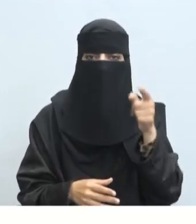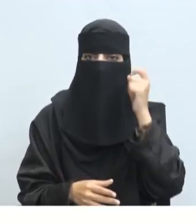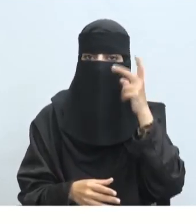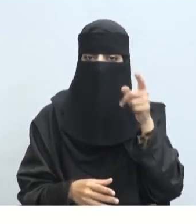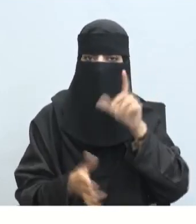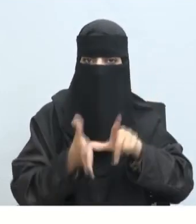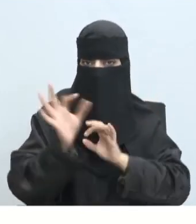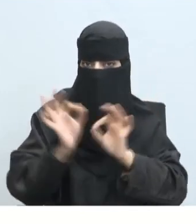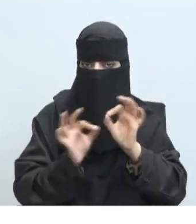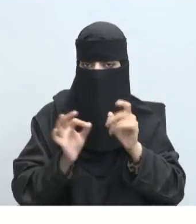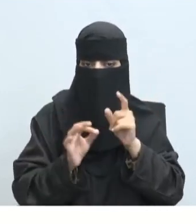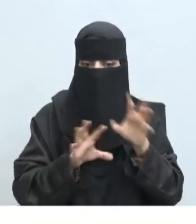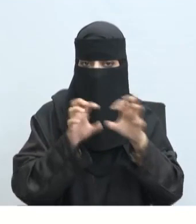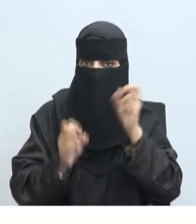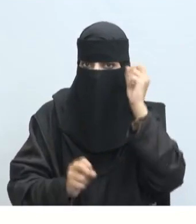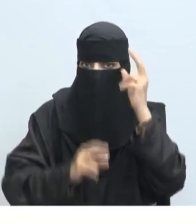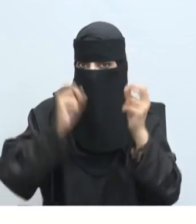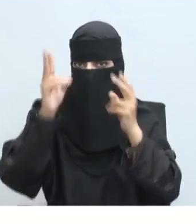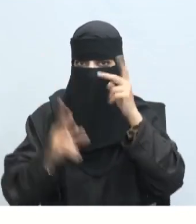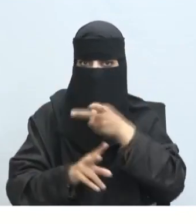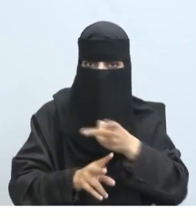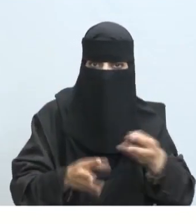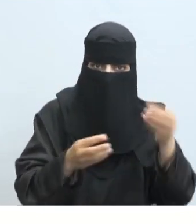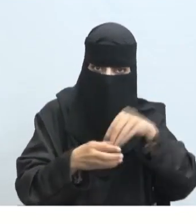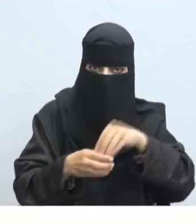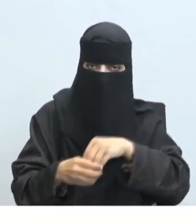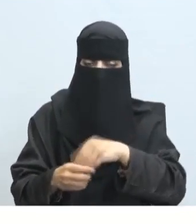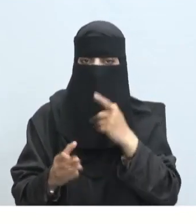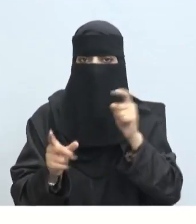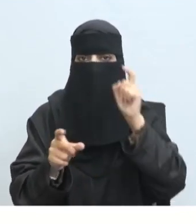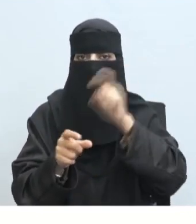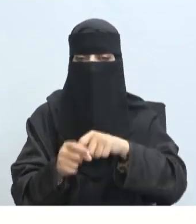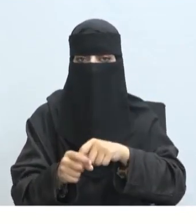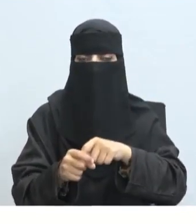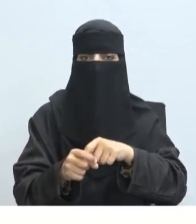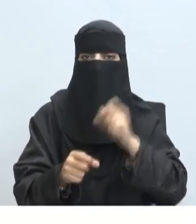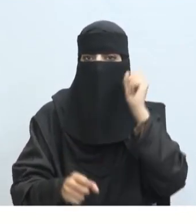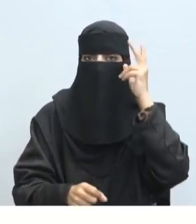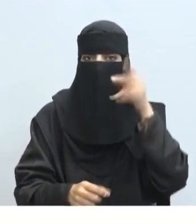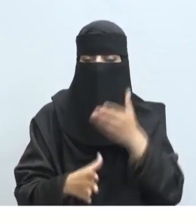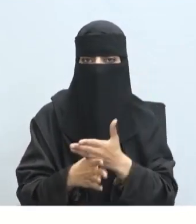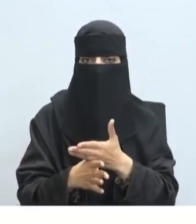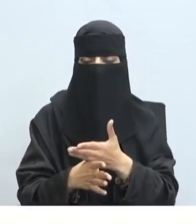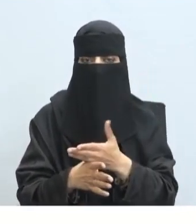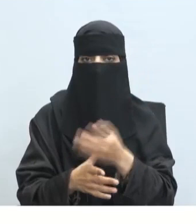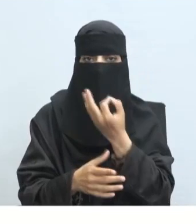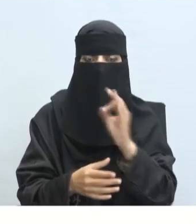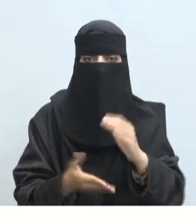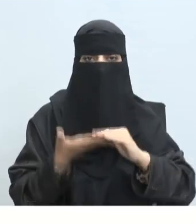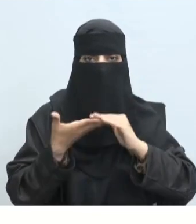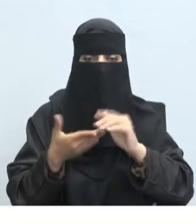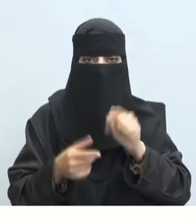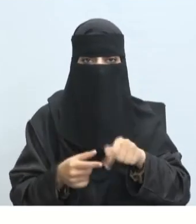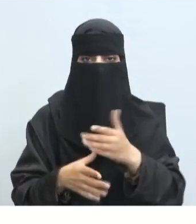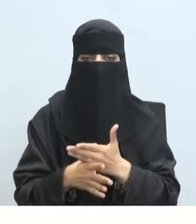ذكرنا هي استراتيجيه لتوليد افكار افكار لكي نصل الى افكار ابداعيه تحتاج من الجميع المساهمه